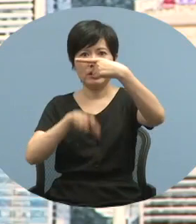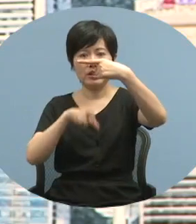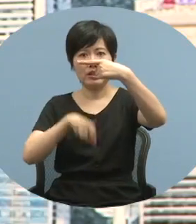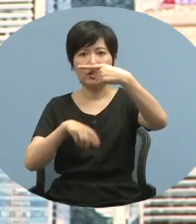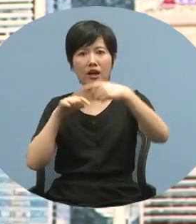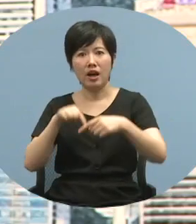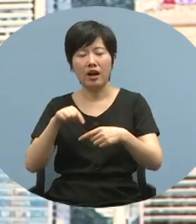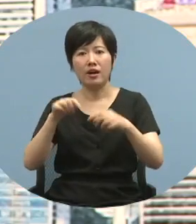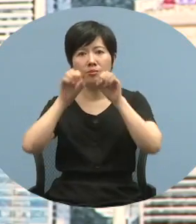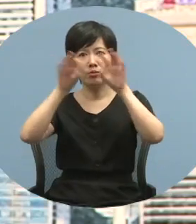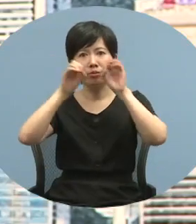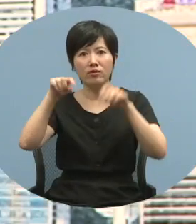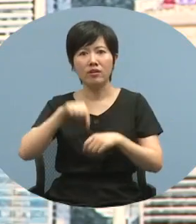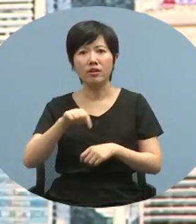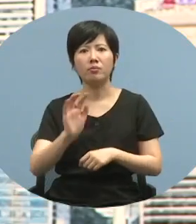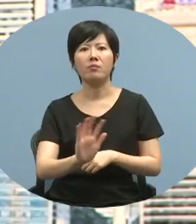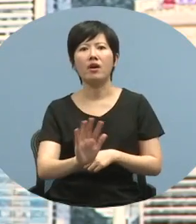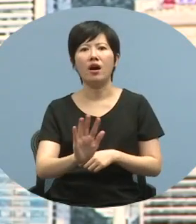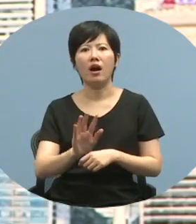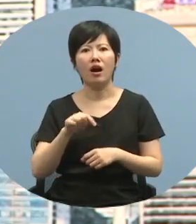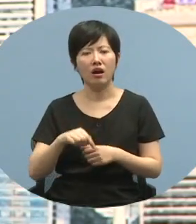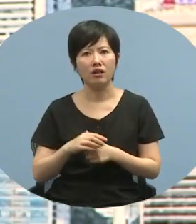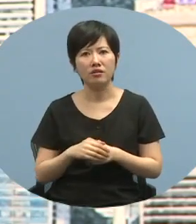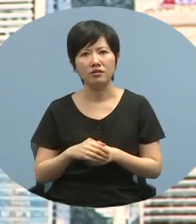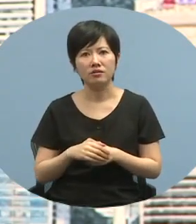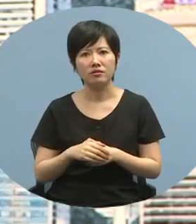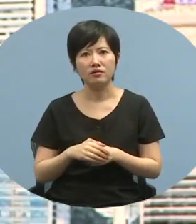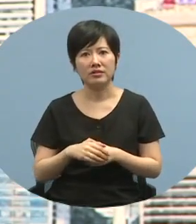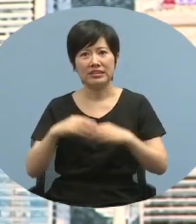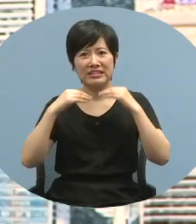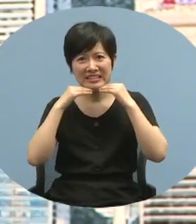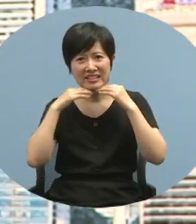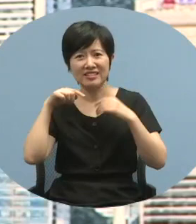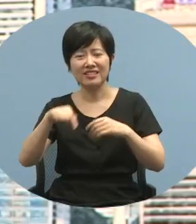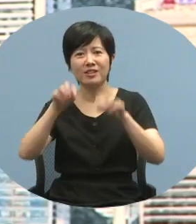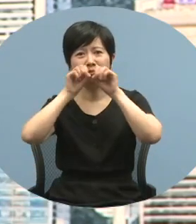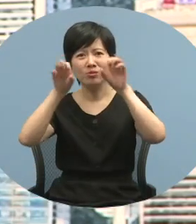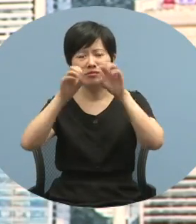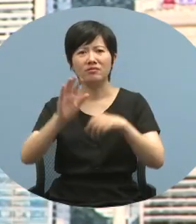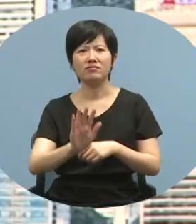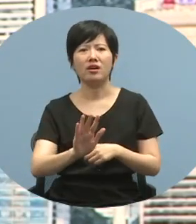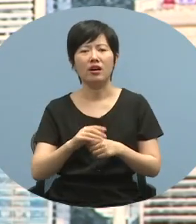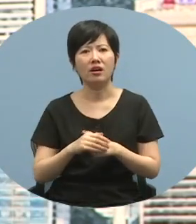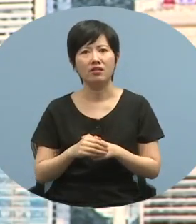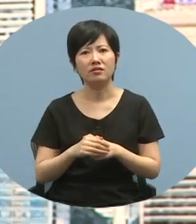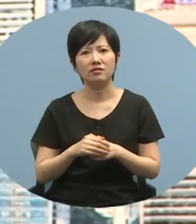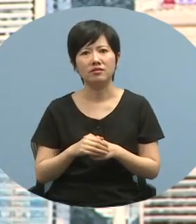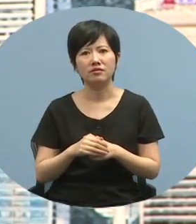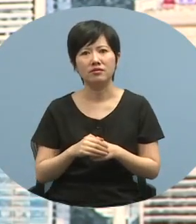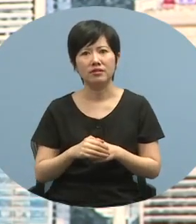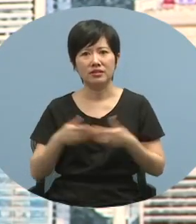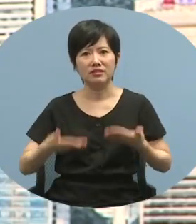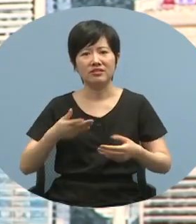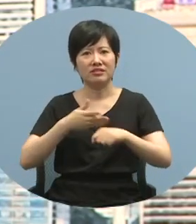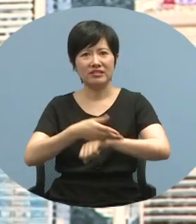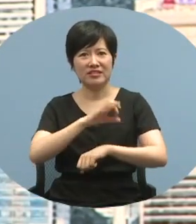不是施政報告，就公布了民生的措施，亦都不需要等施政報告。我可以大家跟大家說，現在